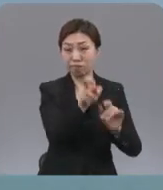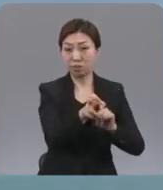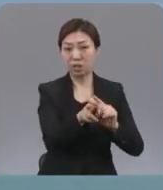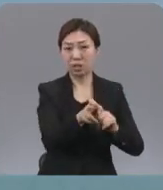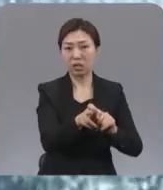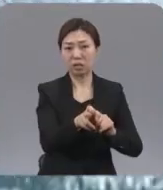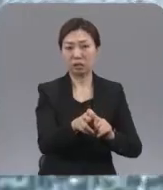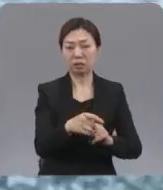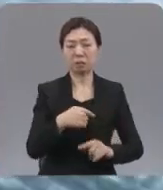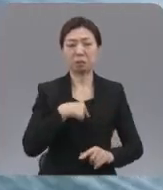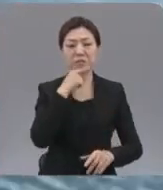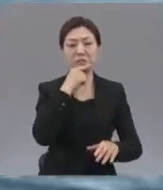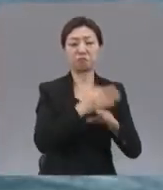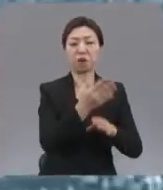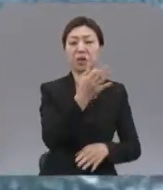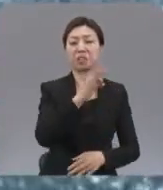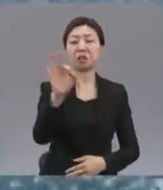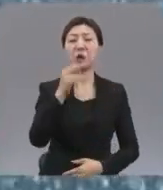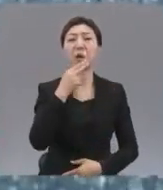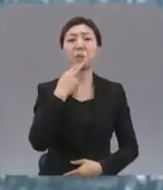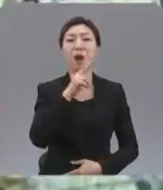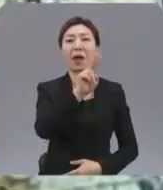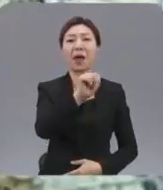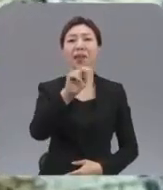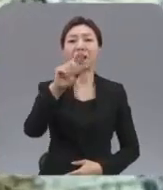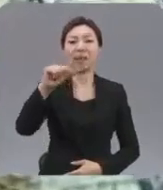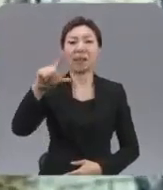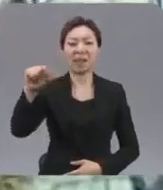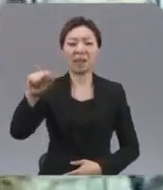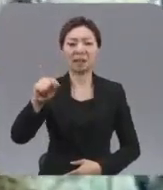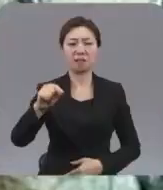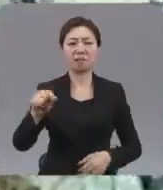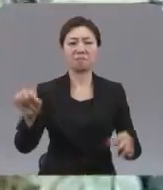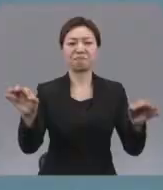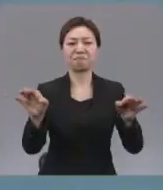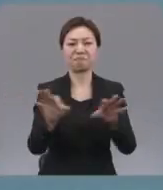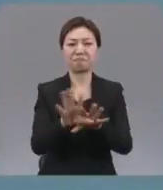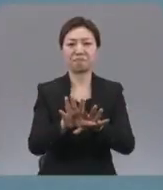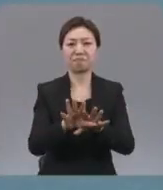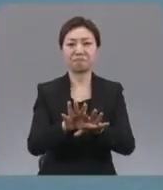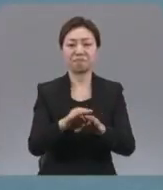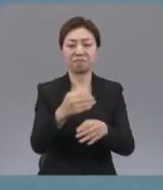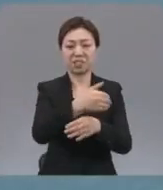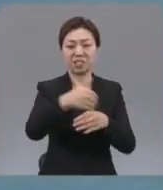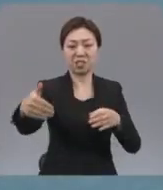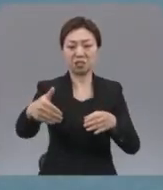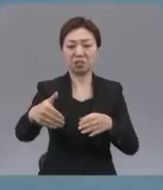一个月于本月五日重新在海上缓冲区进行射击训练，